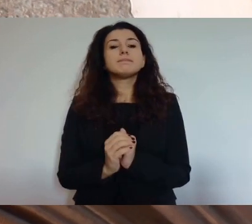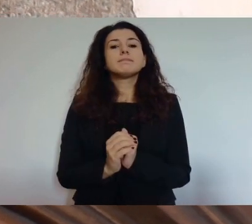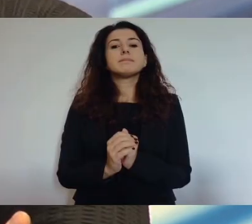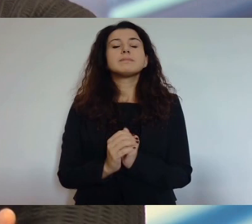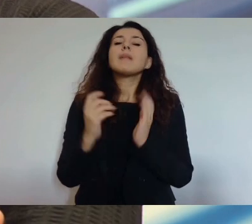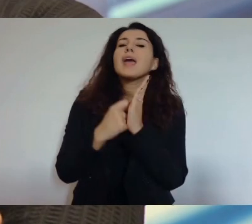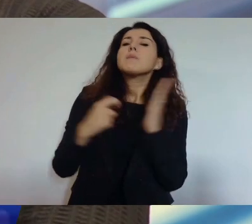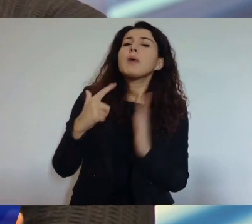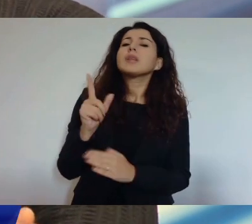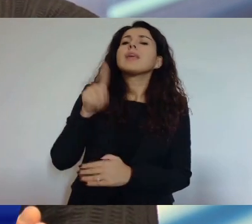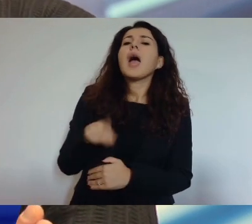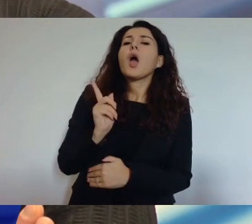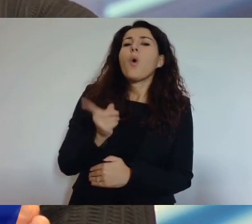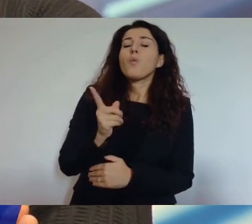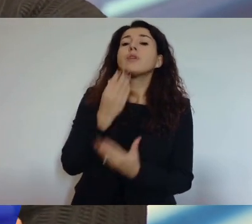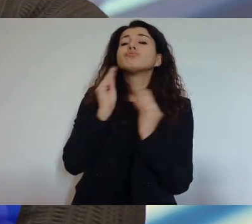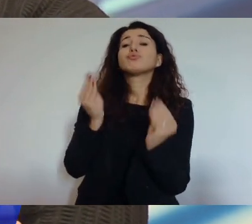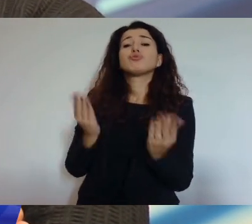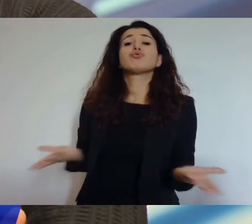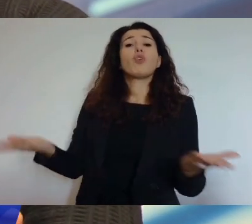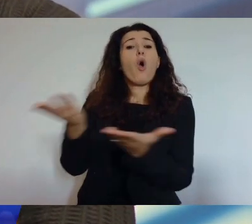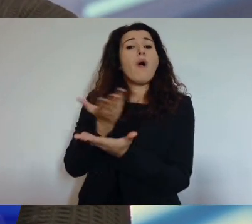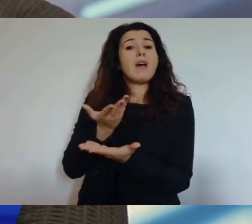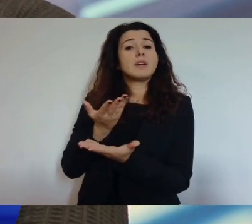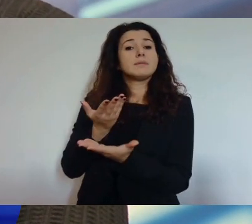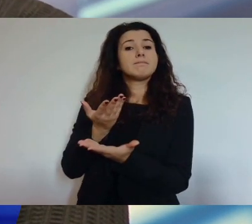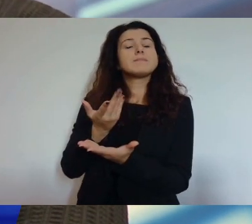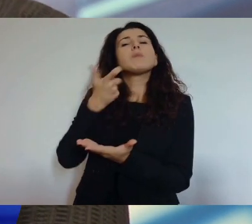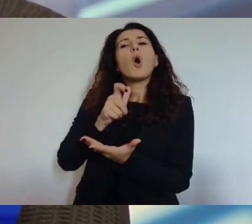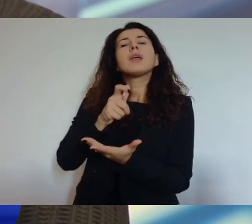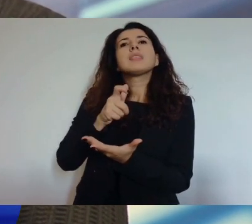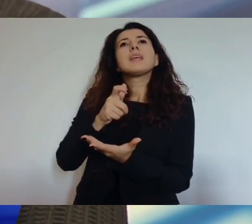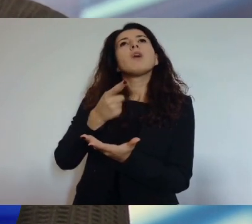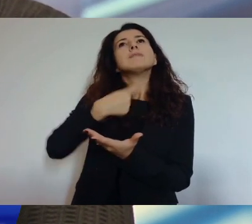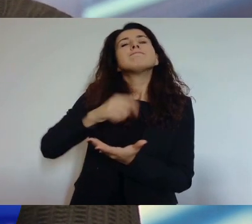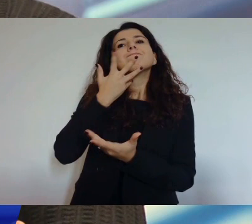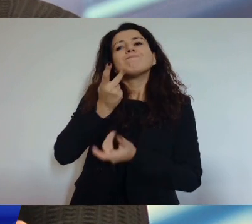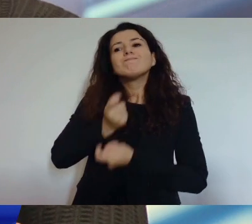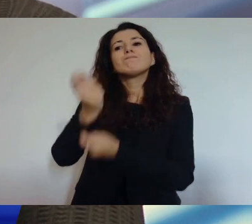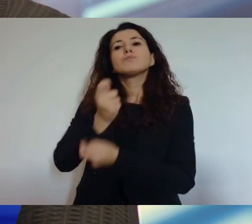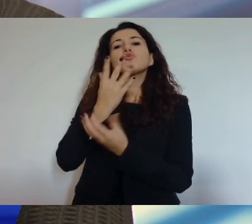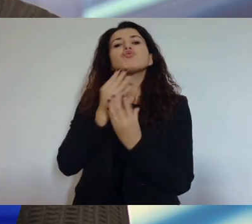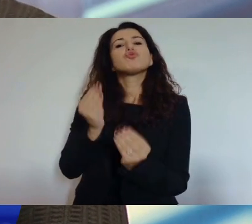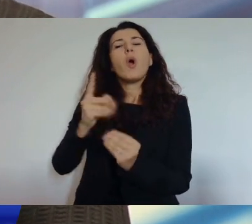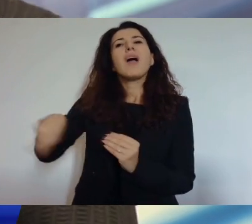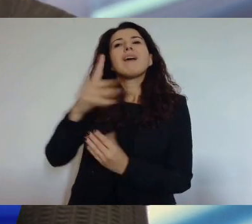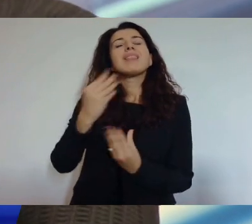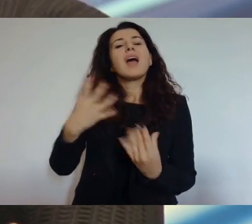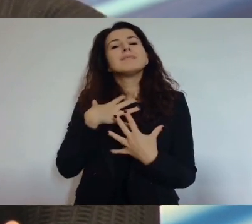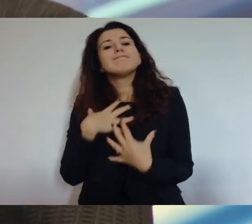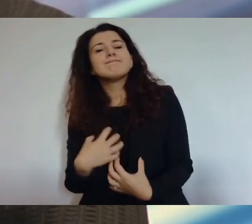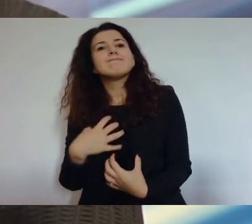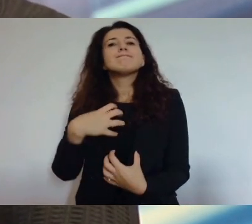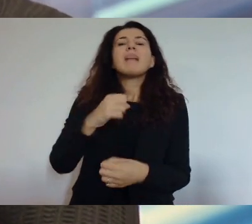anche i giovani vogliamo cercare di convincere quelli demotivati e sfiduciati